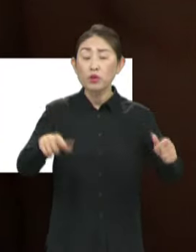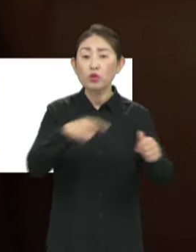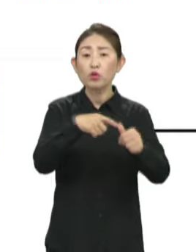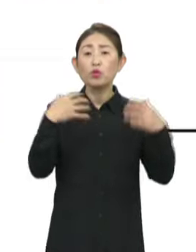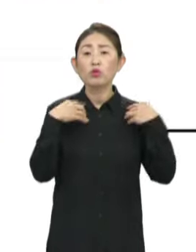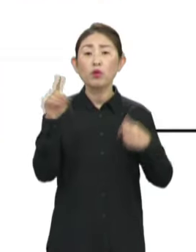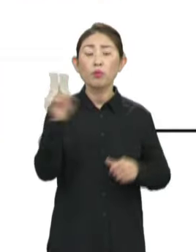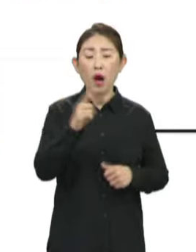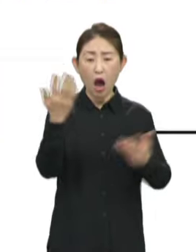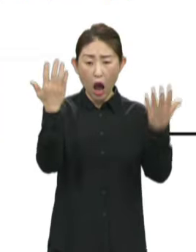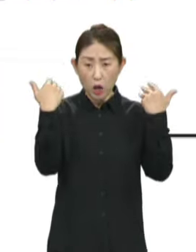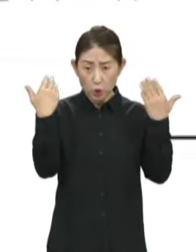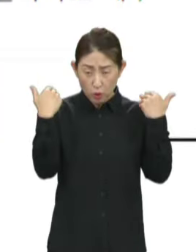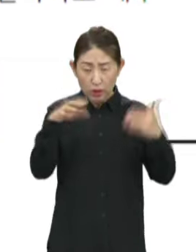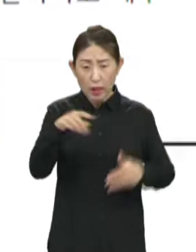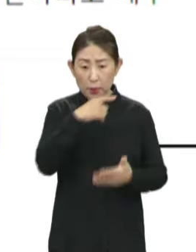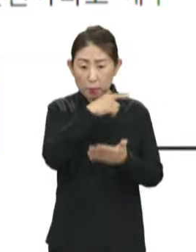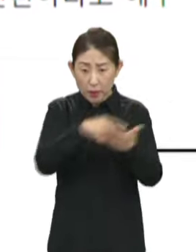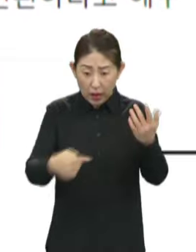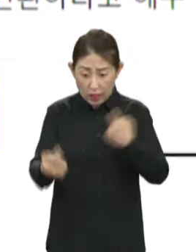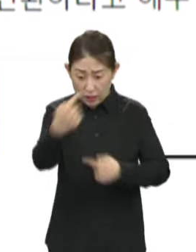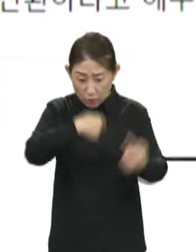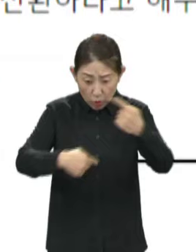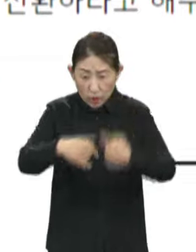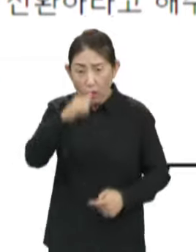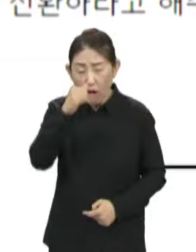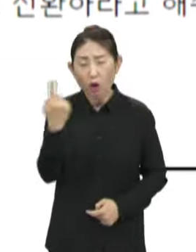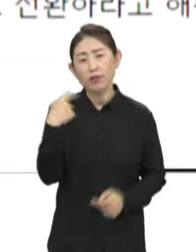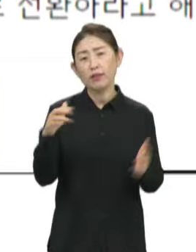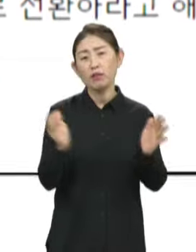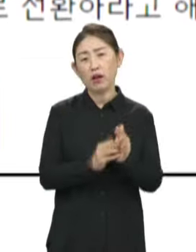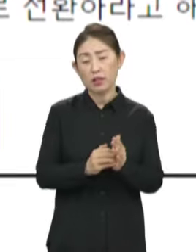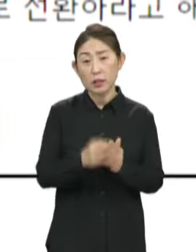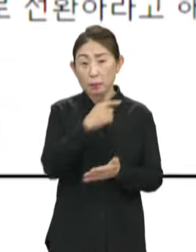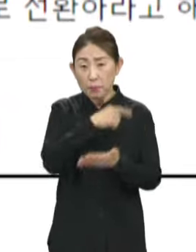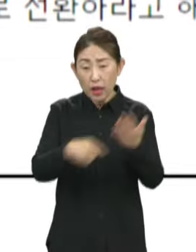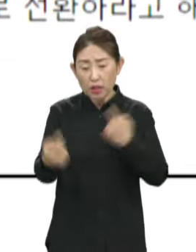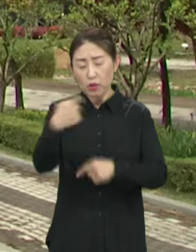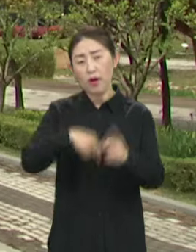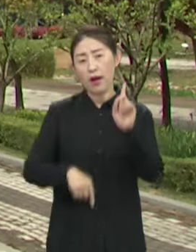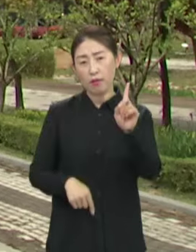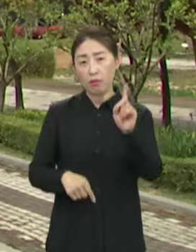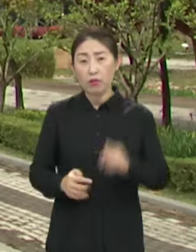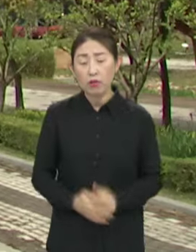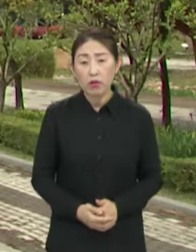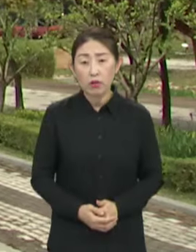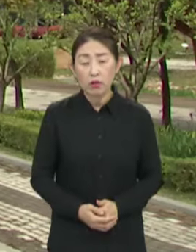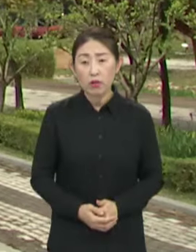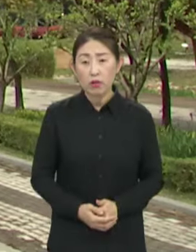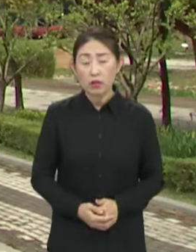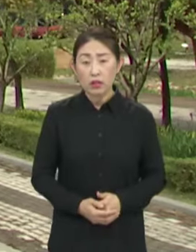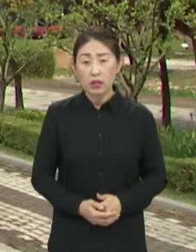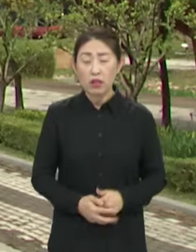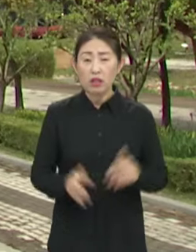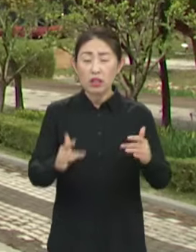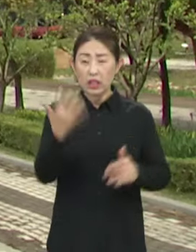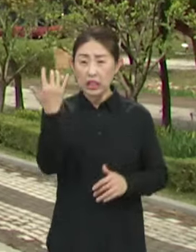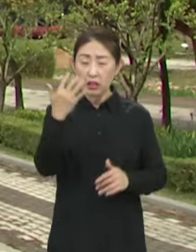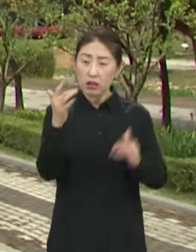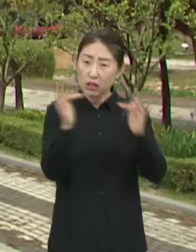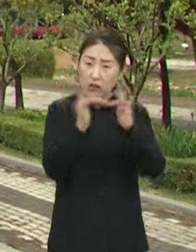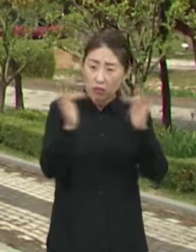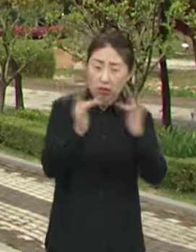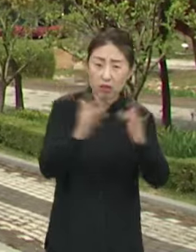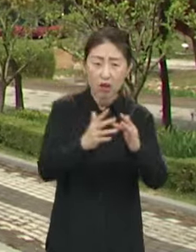교육청이 각급 학교에서 피해 신고를 받은 결과 어제까지 한 건이 접수된 가운데 충남도는 디지털 성범죄에 대한